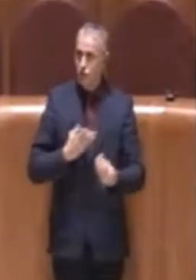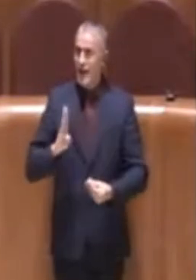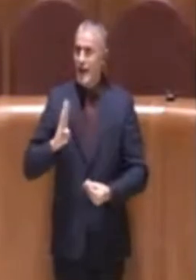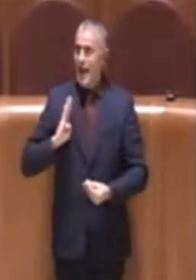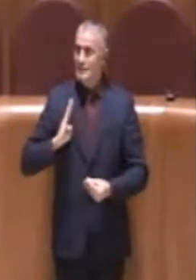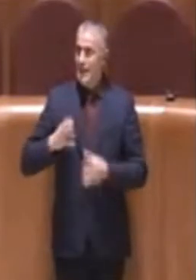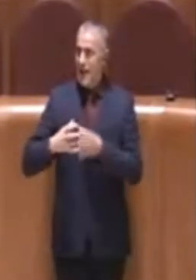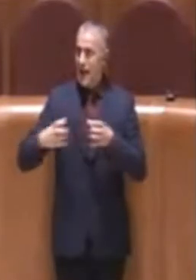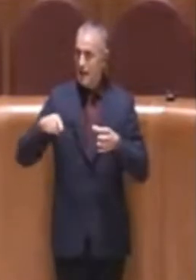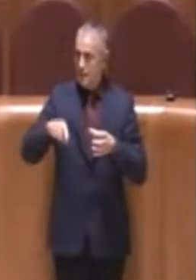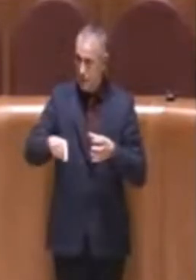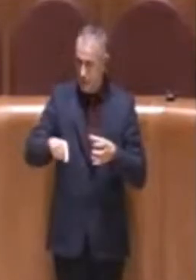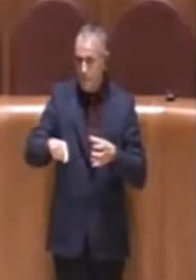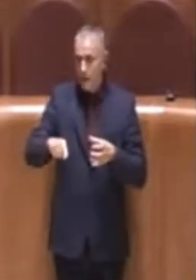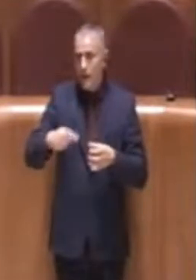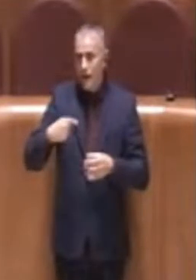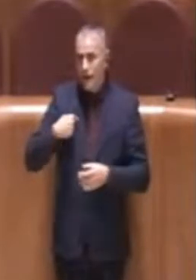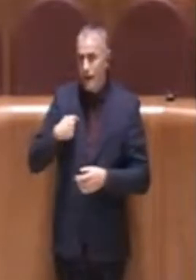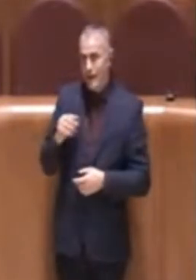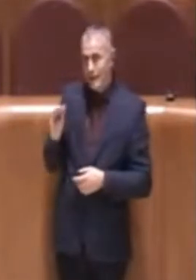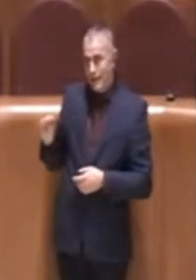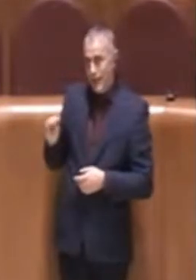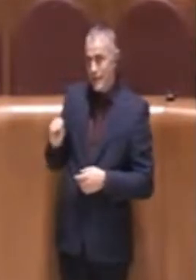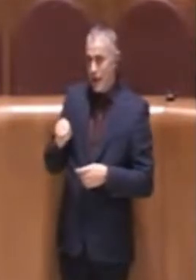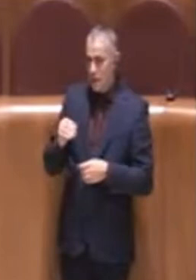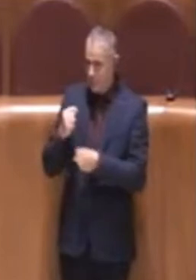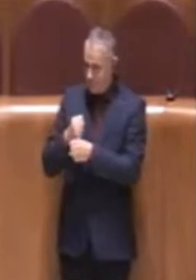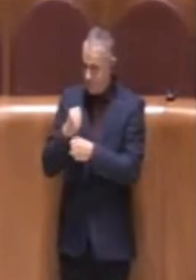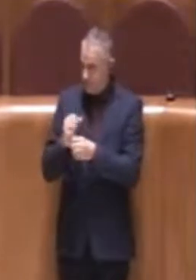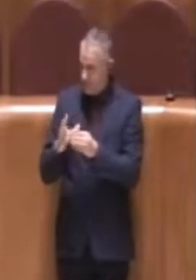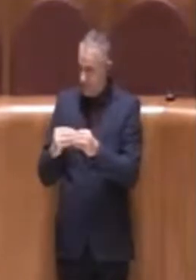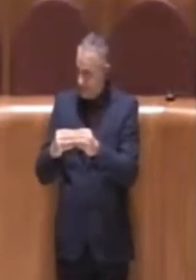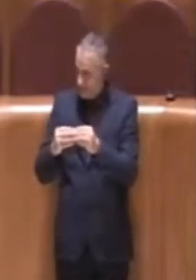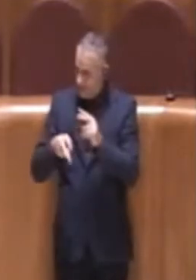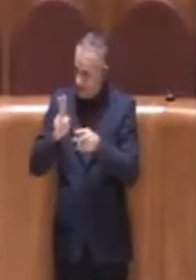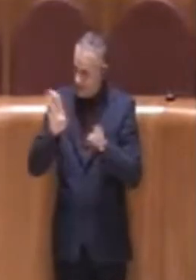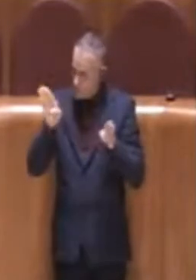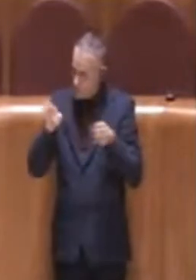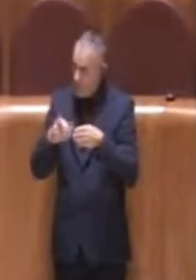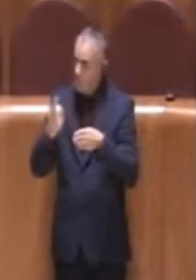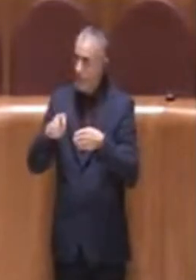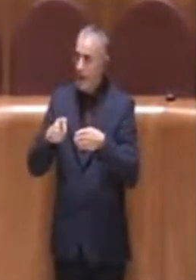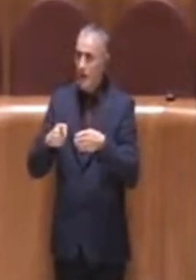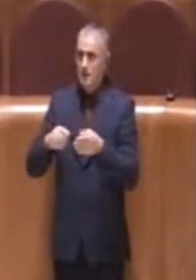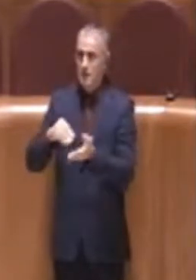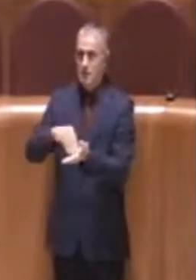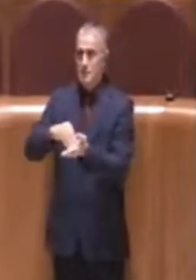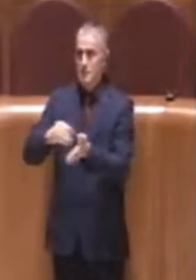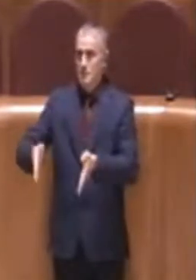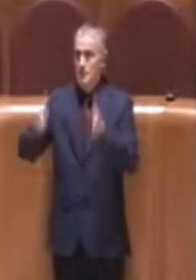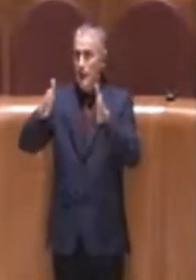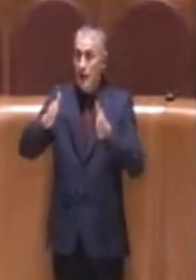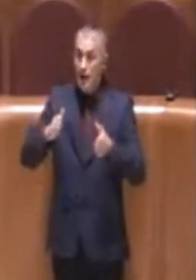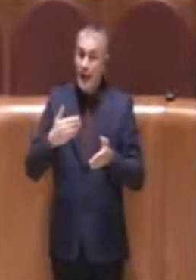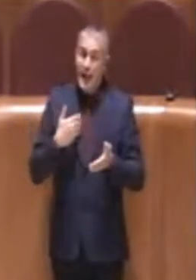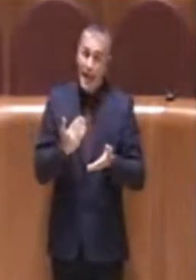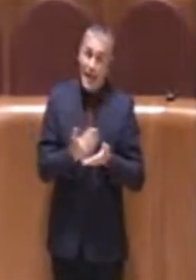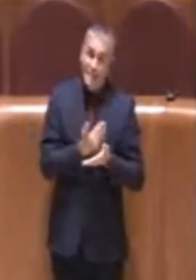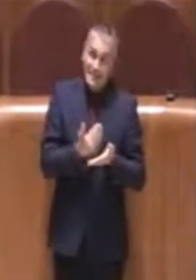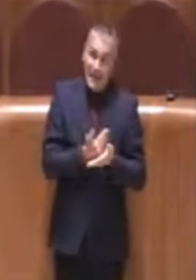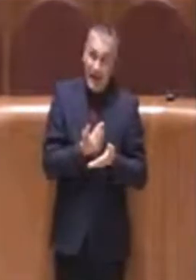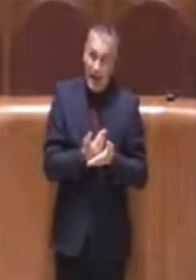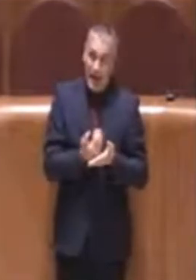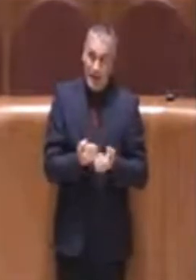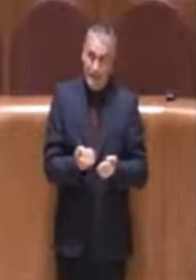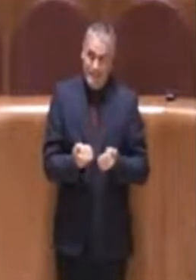appunto vi chiediamo di privilegiare interventi di recupero delle strutture esistenti limite quando invece quelli che potrebbero